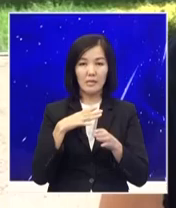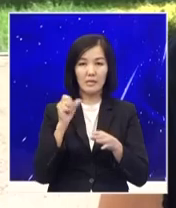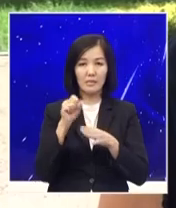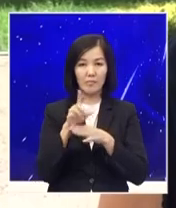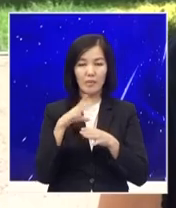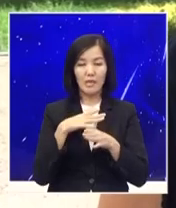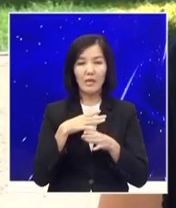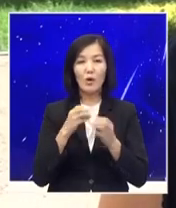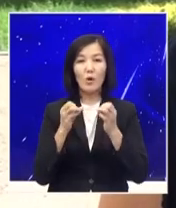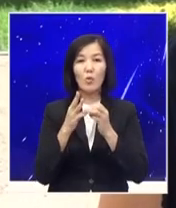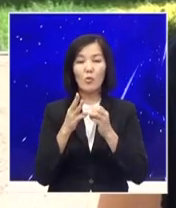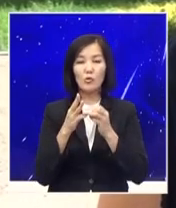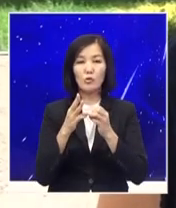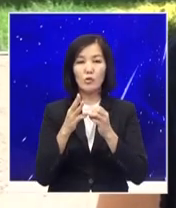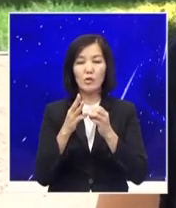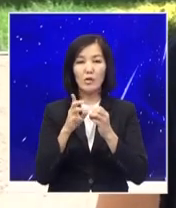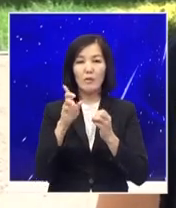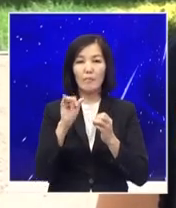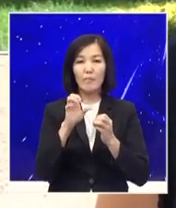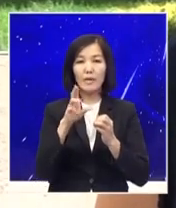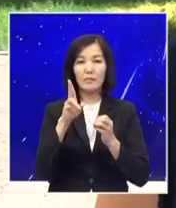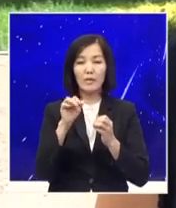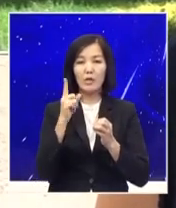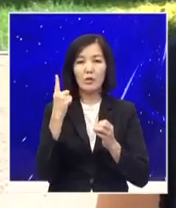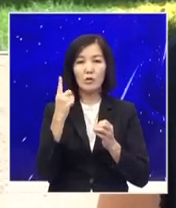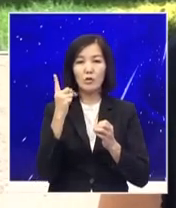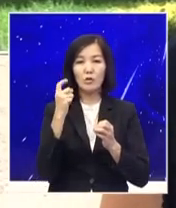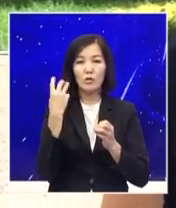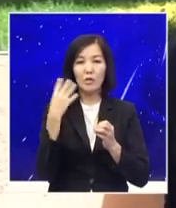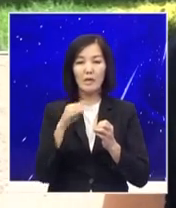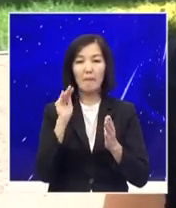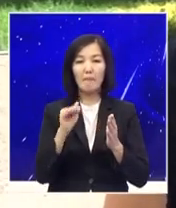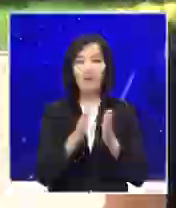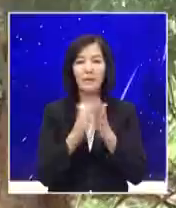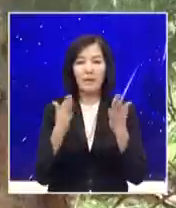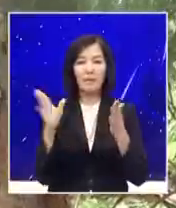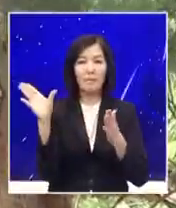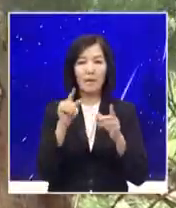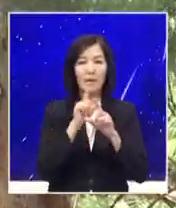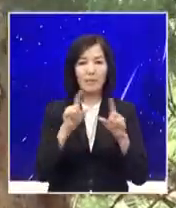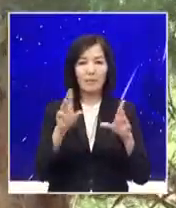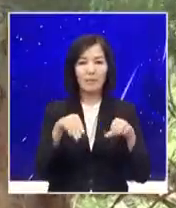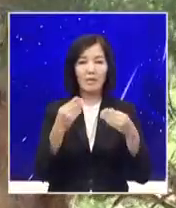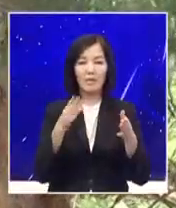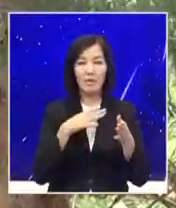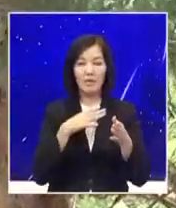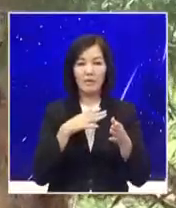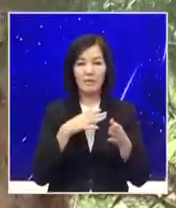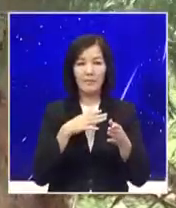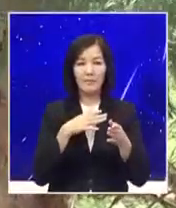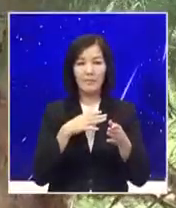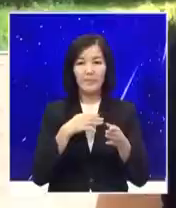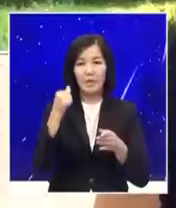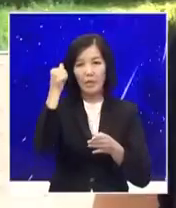қазіргі күні 13 баспасынан 140 мың оқулықты алып, барлық мектептерге таратып бердік. Ол